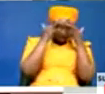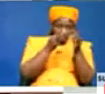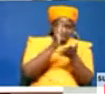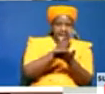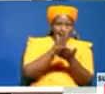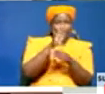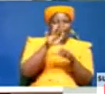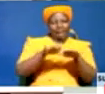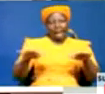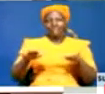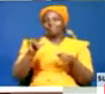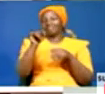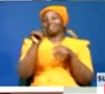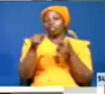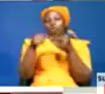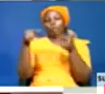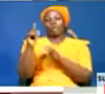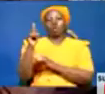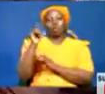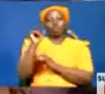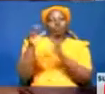limeapa kuelekea katika mahakama ya rufani.